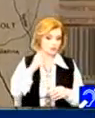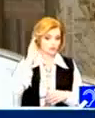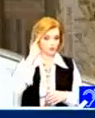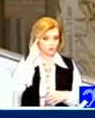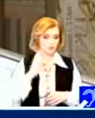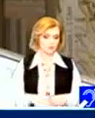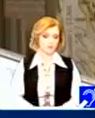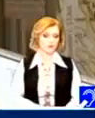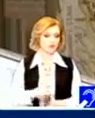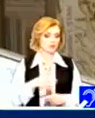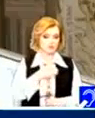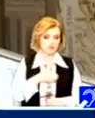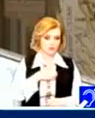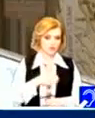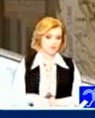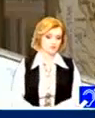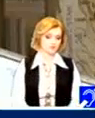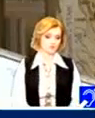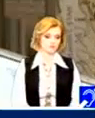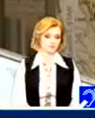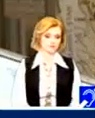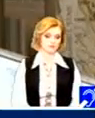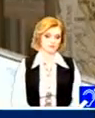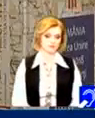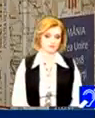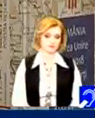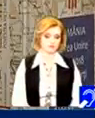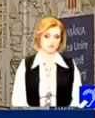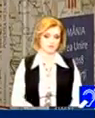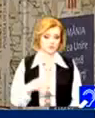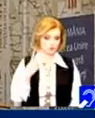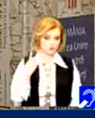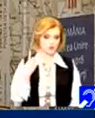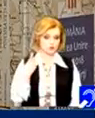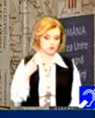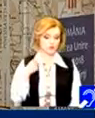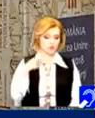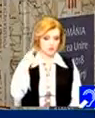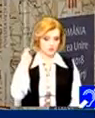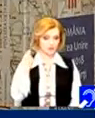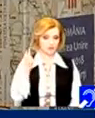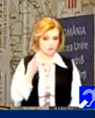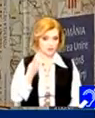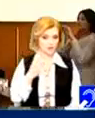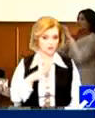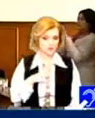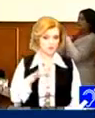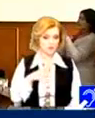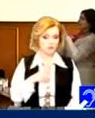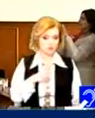mi se pare absolut important pentru cunoașterea evenimentului. 100 de ani a fost necesar pentru a pregăti această